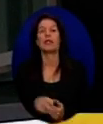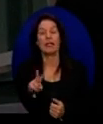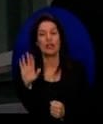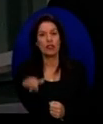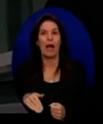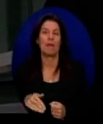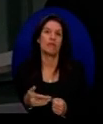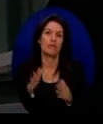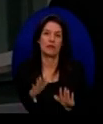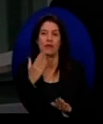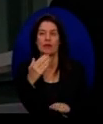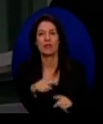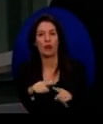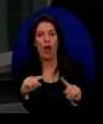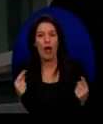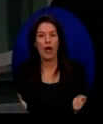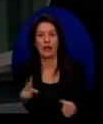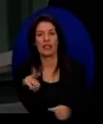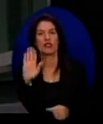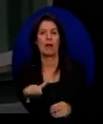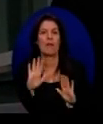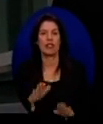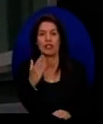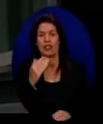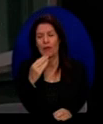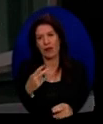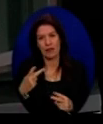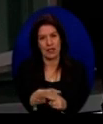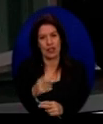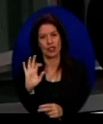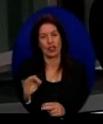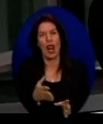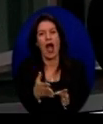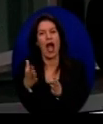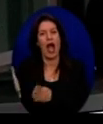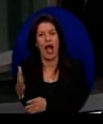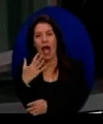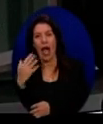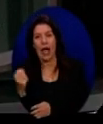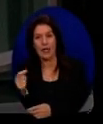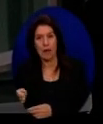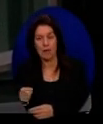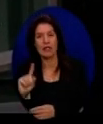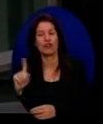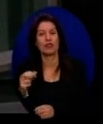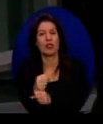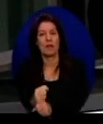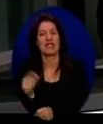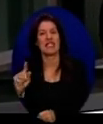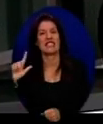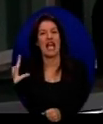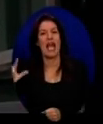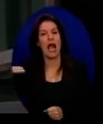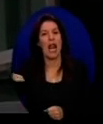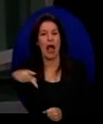אוקיי? יש את האנטישמיות הקלאסית של הימין, שמיוצגת נניח על ידי לפן, האבא, אוקיי?